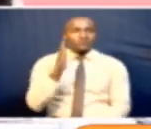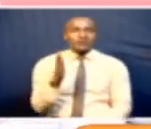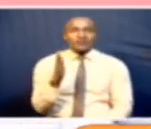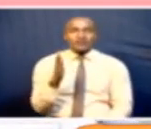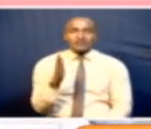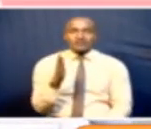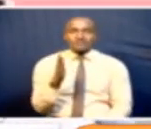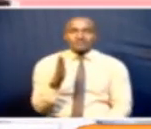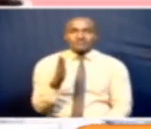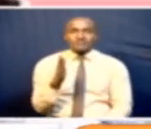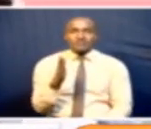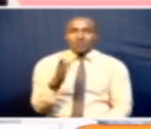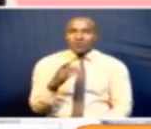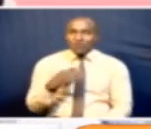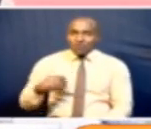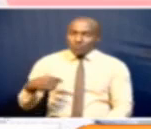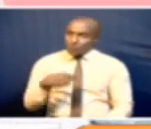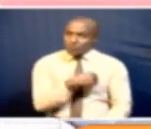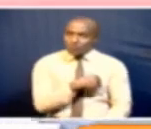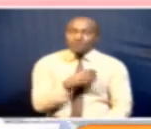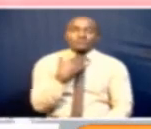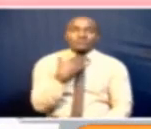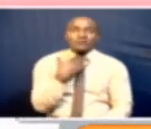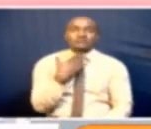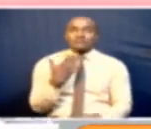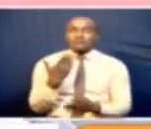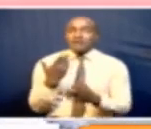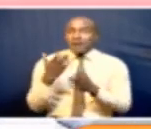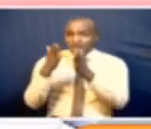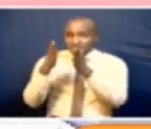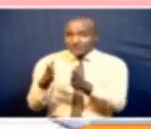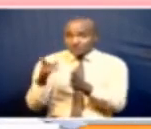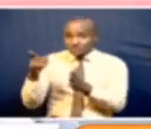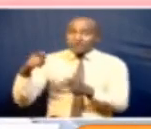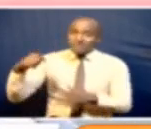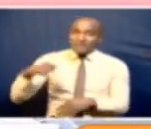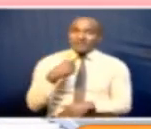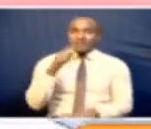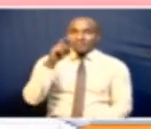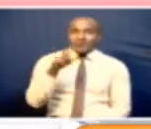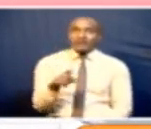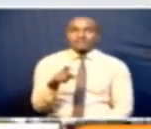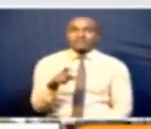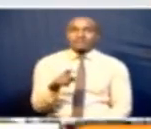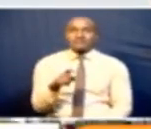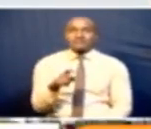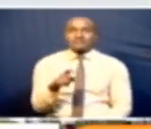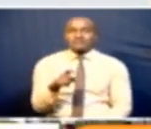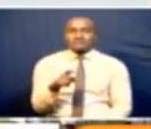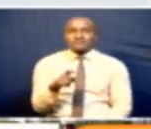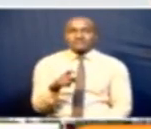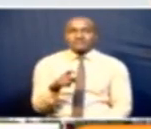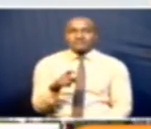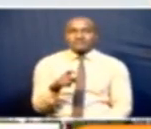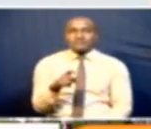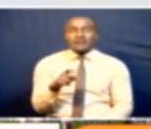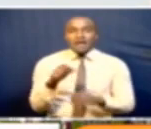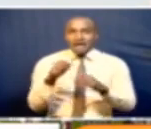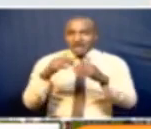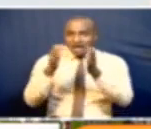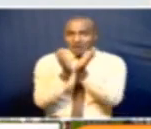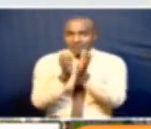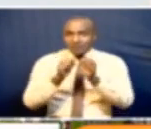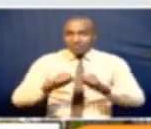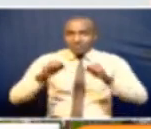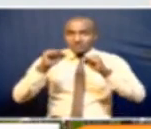for us to be restituted, for the developer to compensate us for our investment. Meneja mkuu wa kampuni hiyo